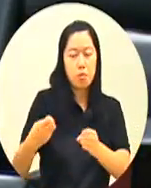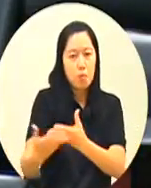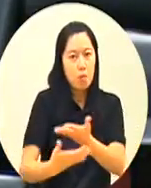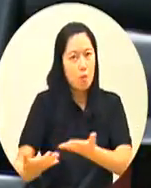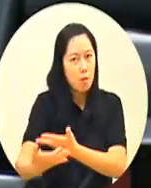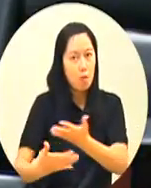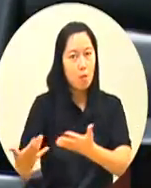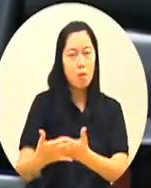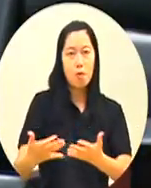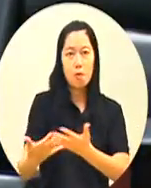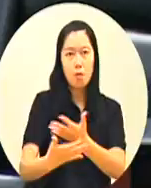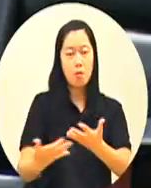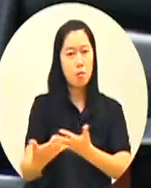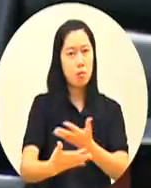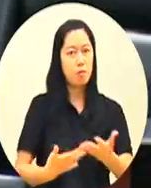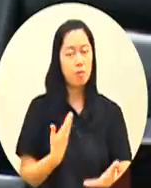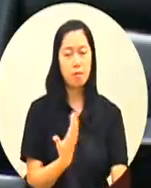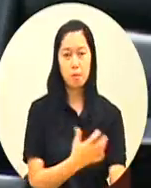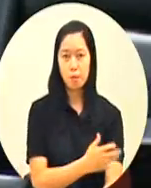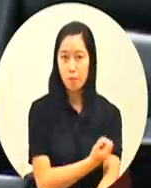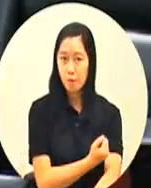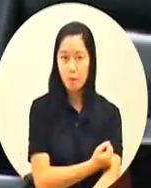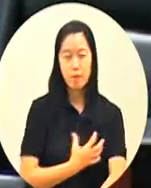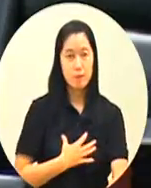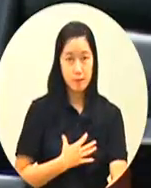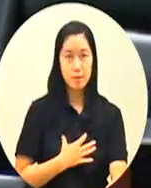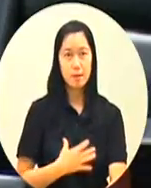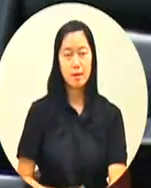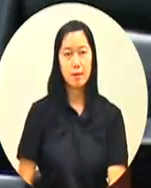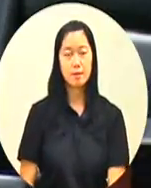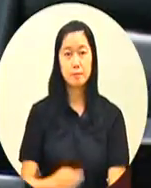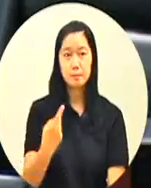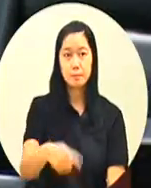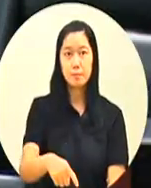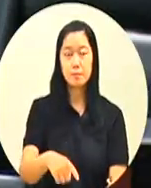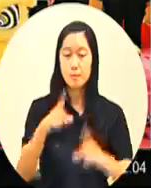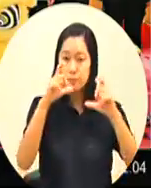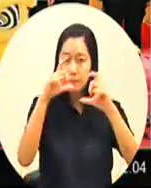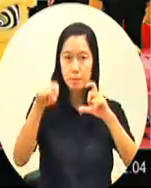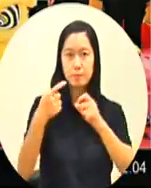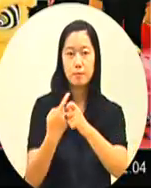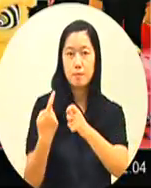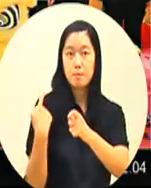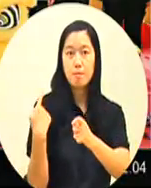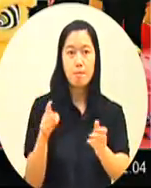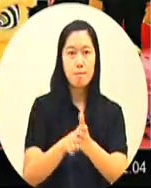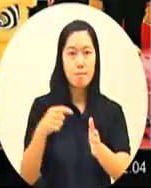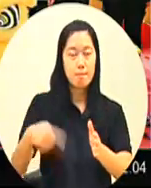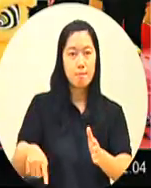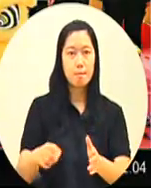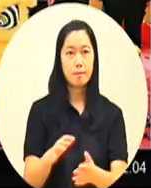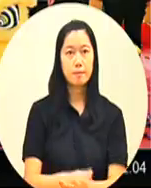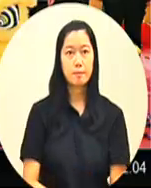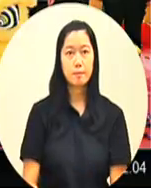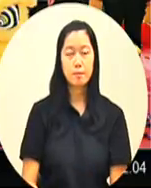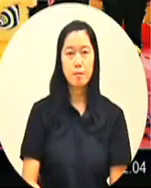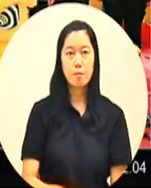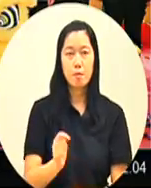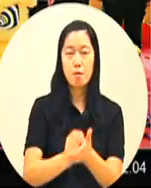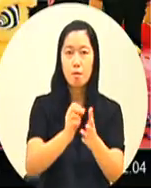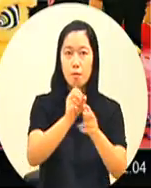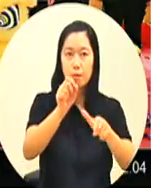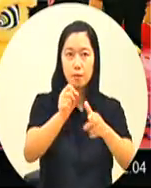上面的处理啦哈。那这张照片哦是在去年的时候哦，核发产业园区正式动